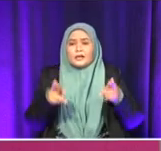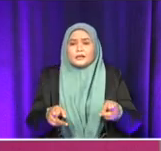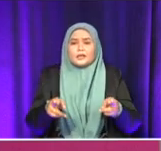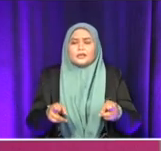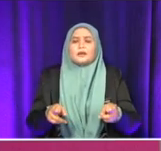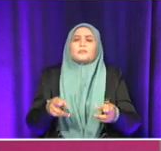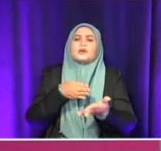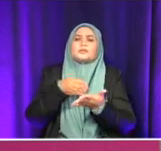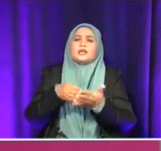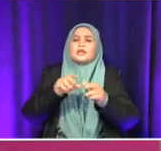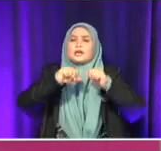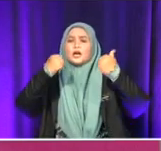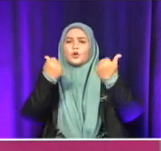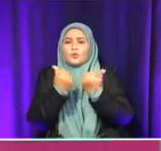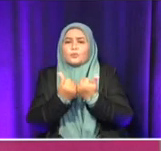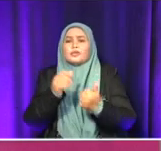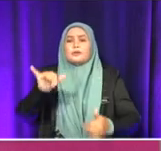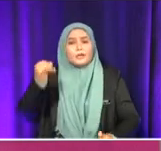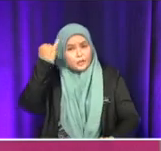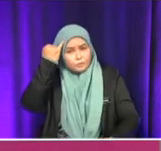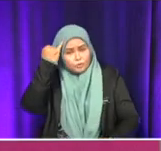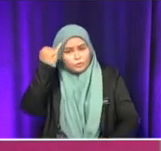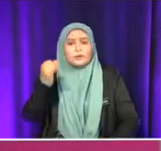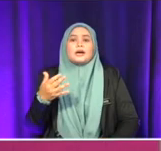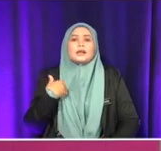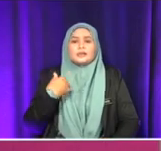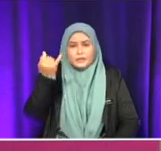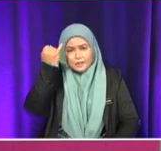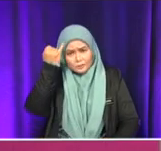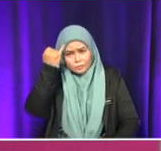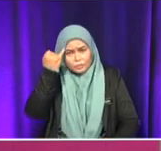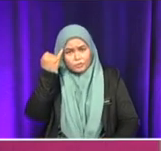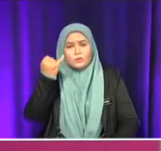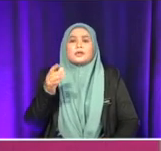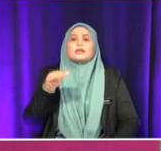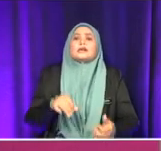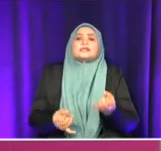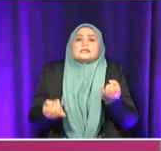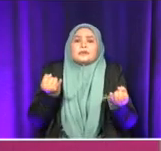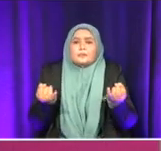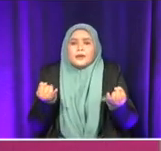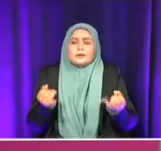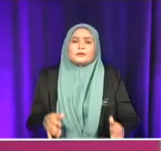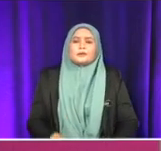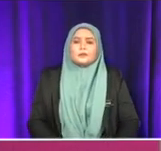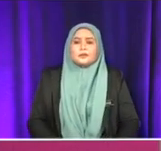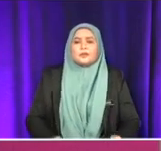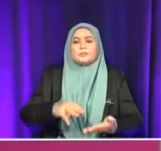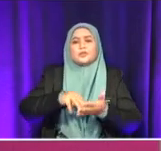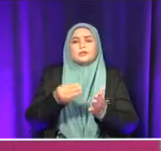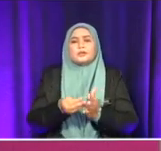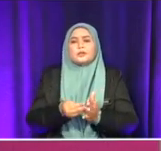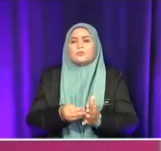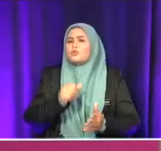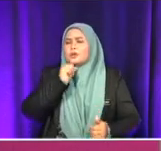berbilang kaum yang berilmu ada ilmu yang seimbang keseimbangan tuh maksud dia bukan